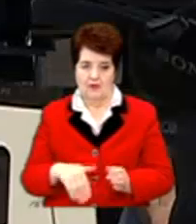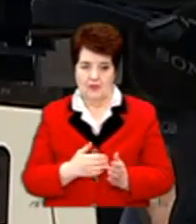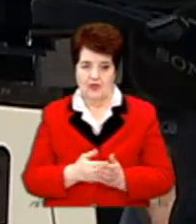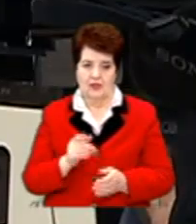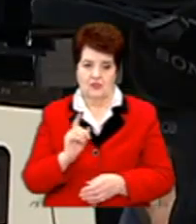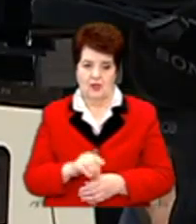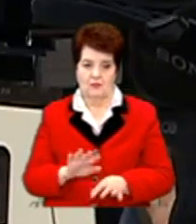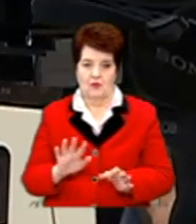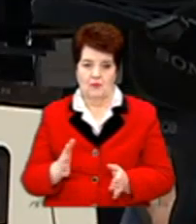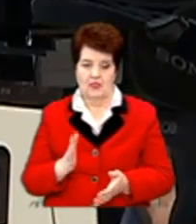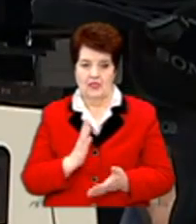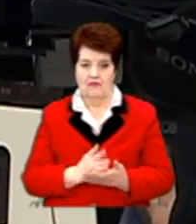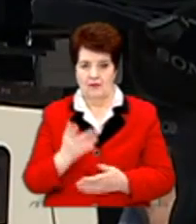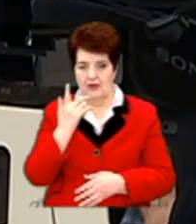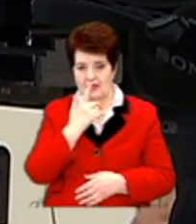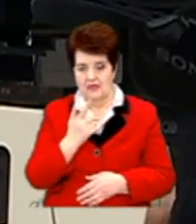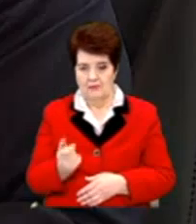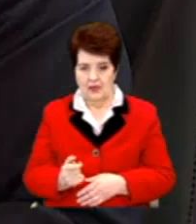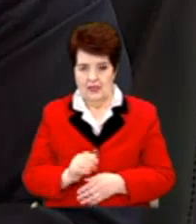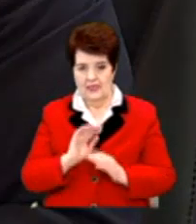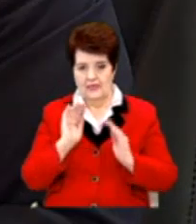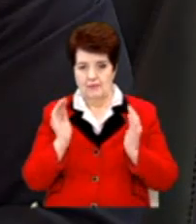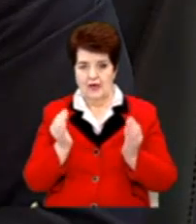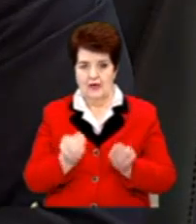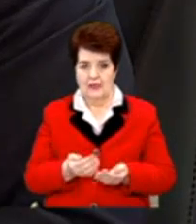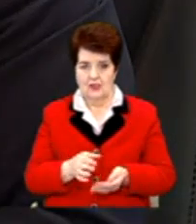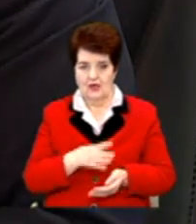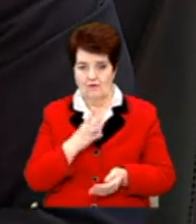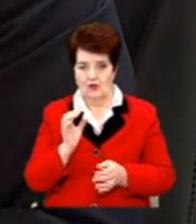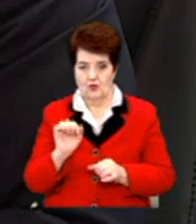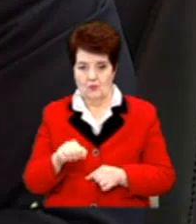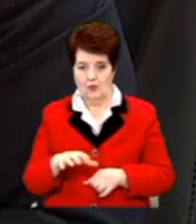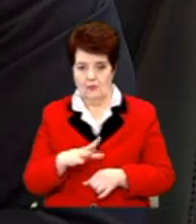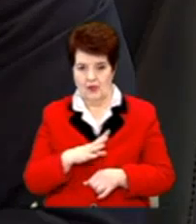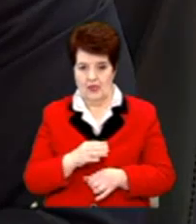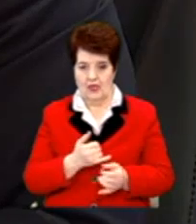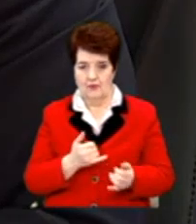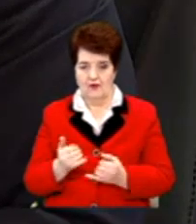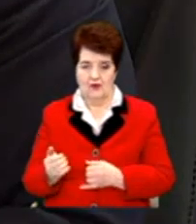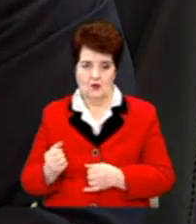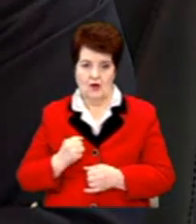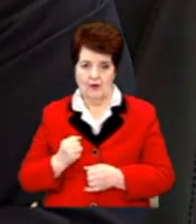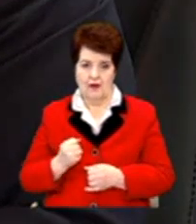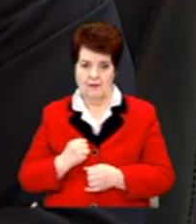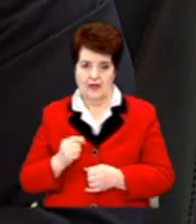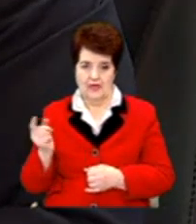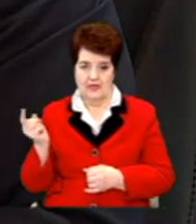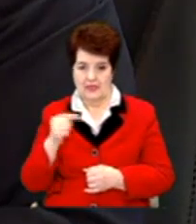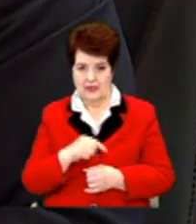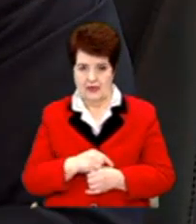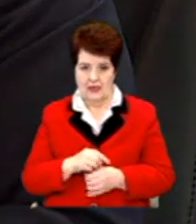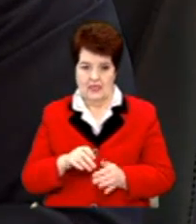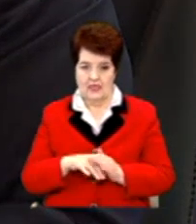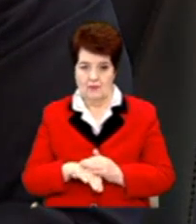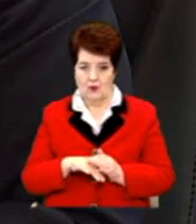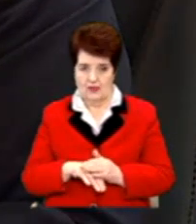moment și avem semnale că separatiștii au fost probabil aprovizionate cu armament din